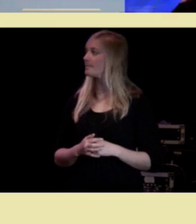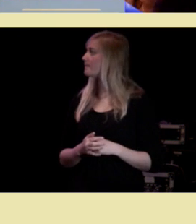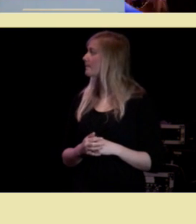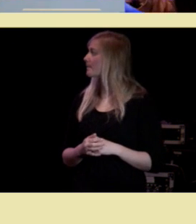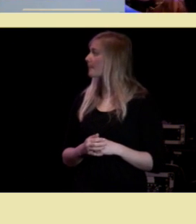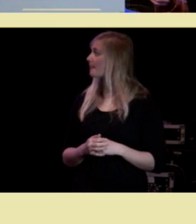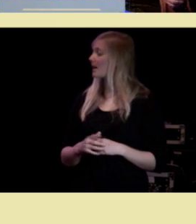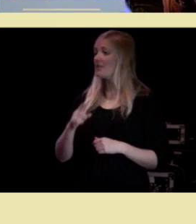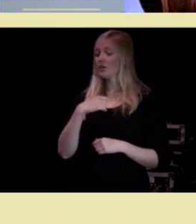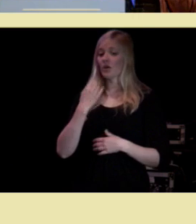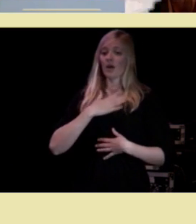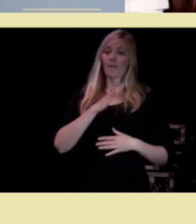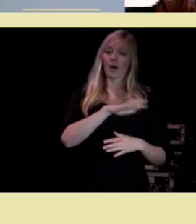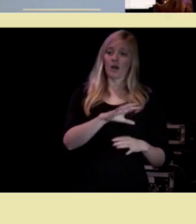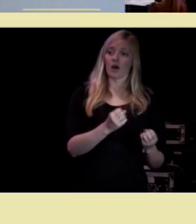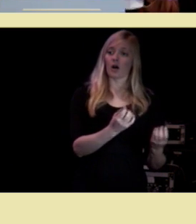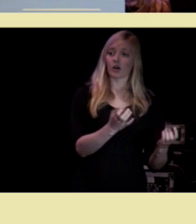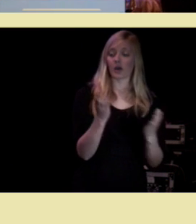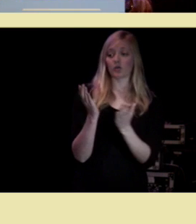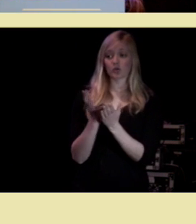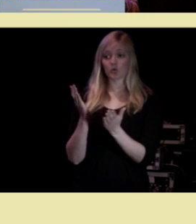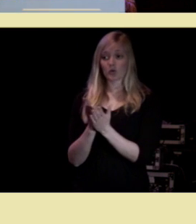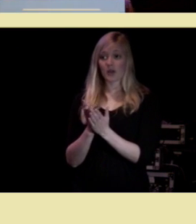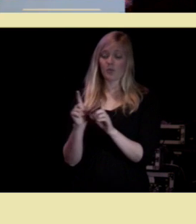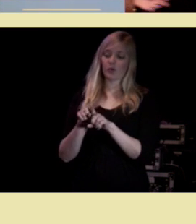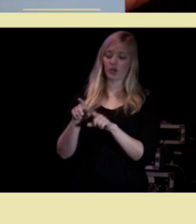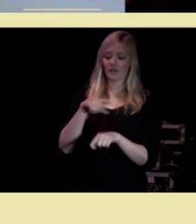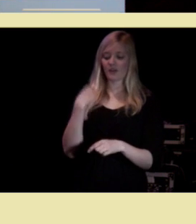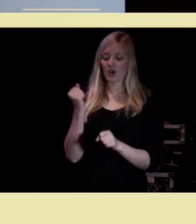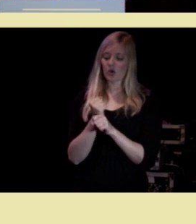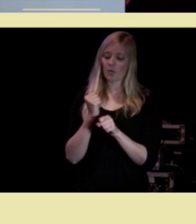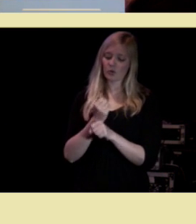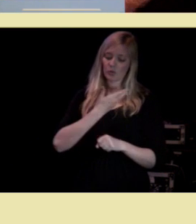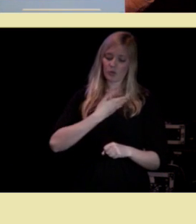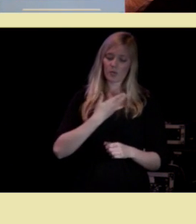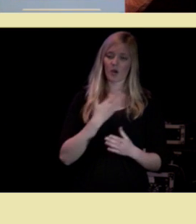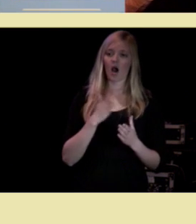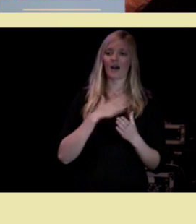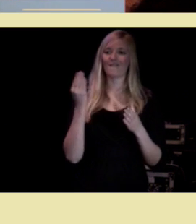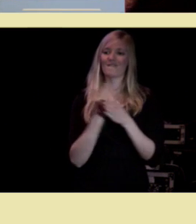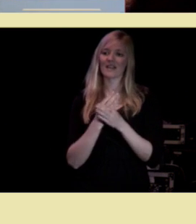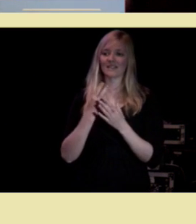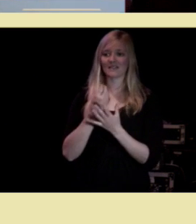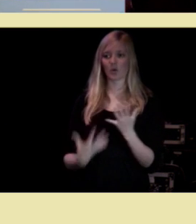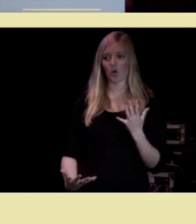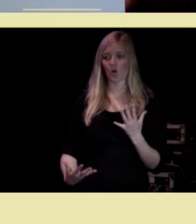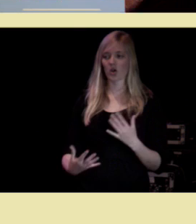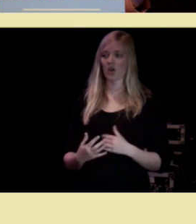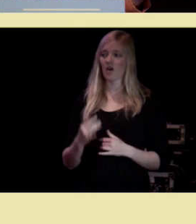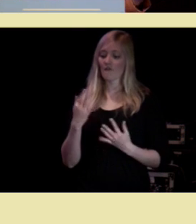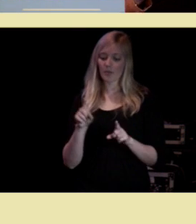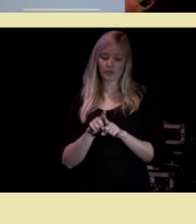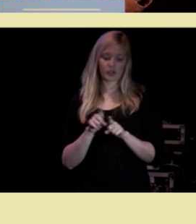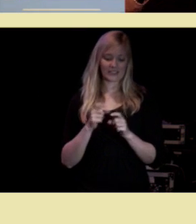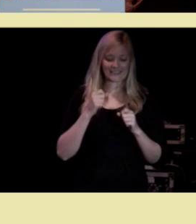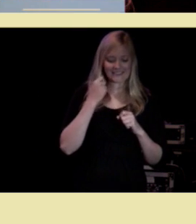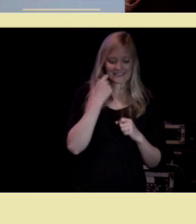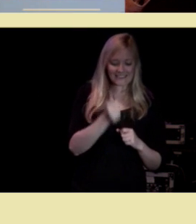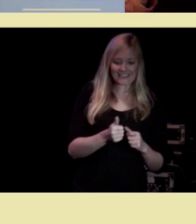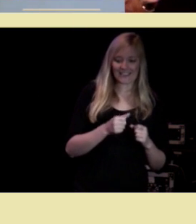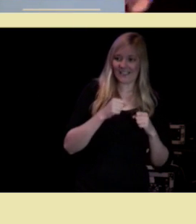Vi skulle ha med barnehage og skole på det, så vi har jobbet mye med å få et felles språk. Hva betyr tidlig innsats?